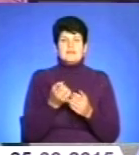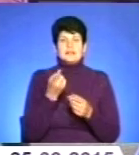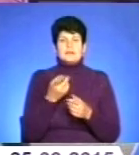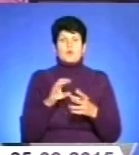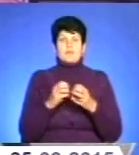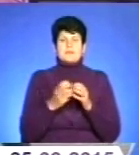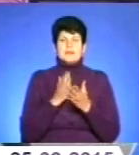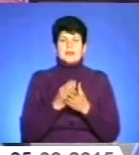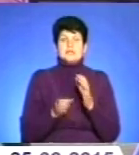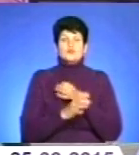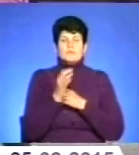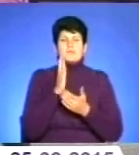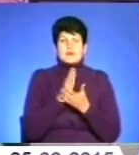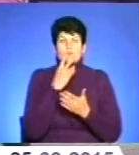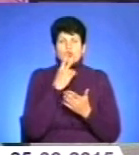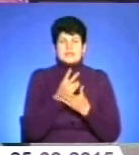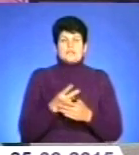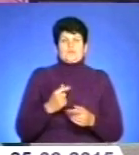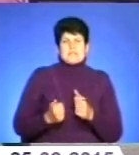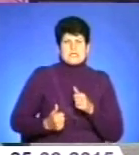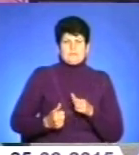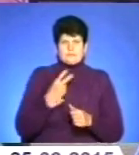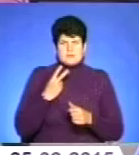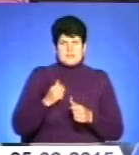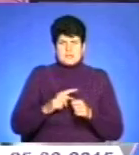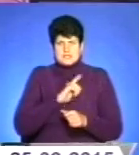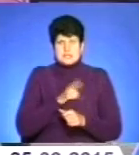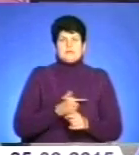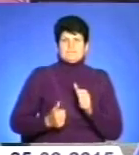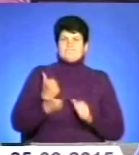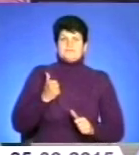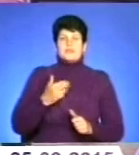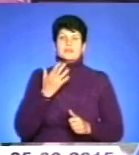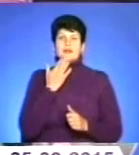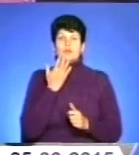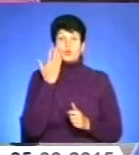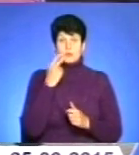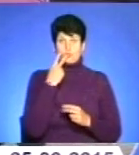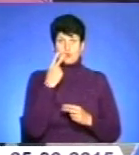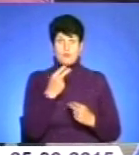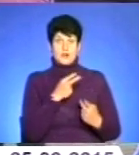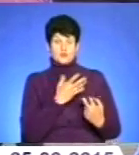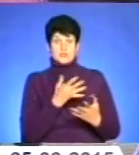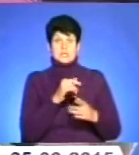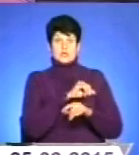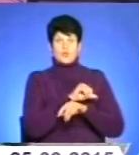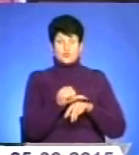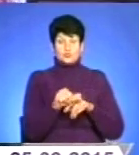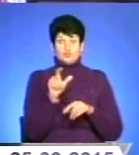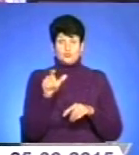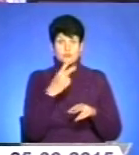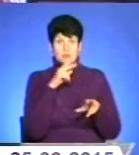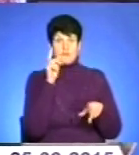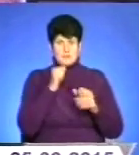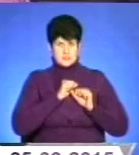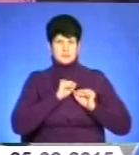Сході. Але ми маємо показати, що ми сильна, гідна нація. І коли побачать за кордону люди, як ми вміємо і відстояти свою країну,